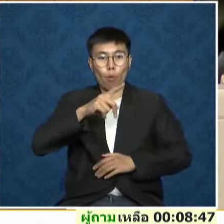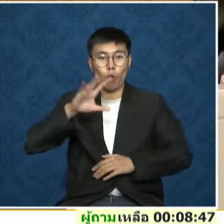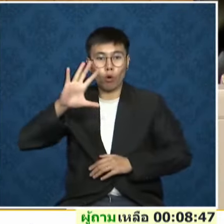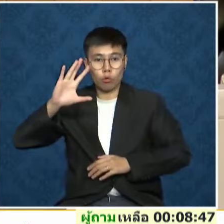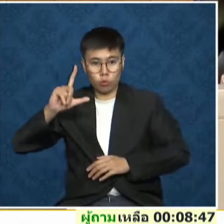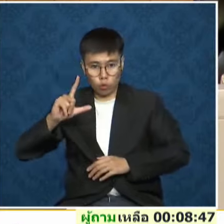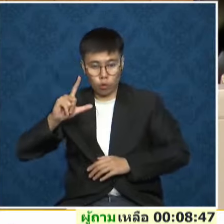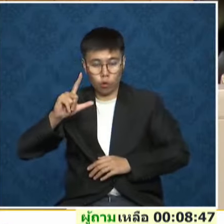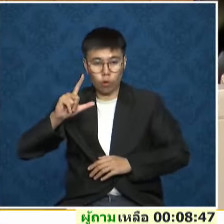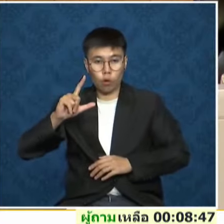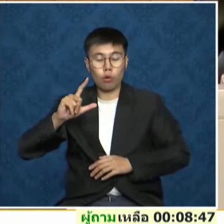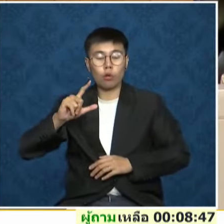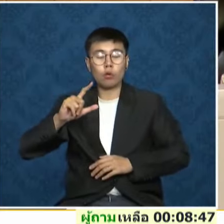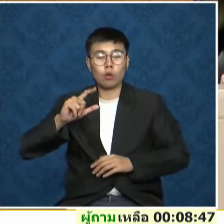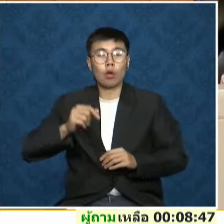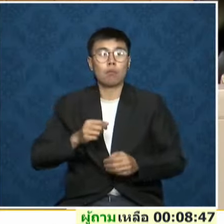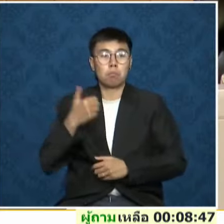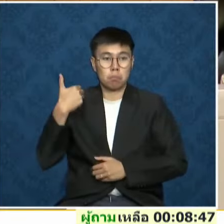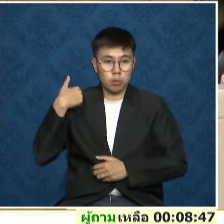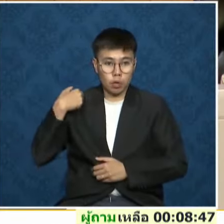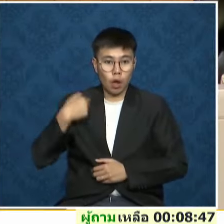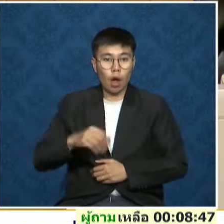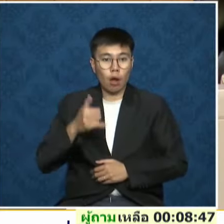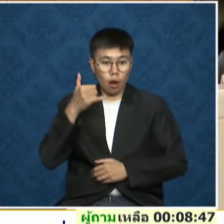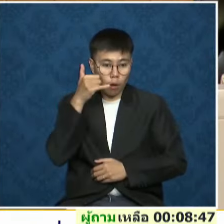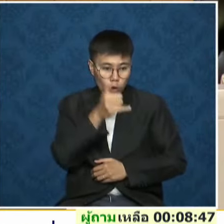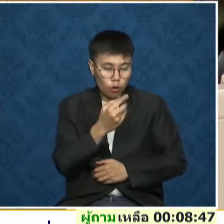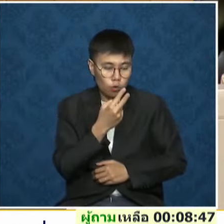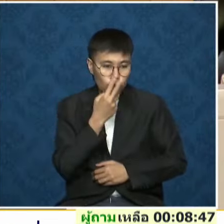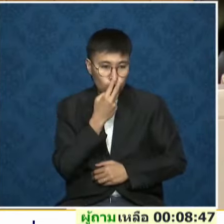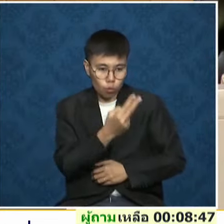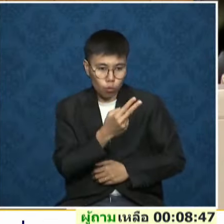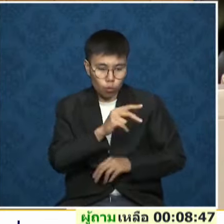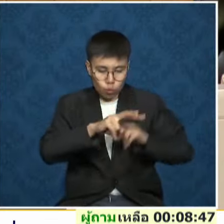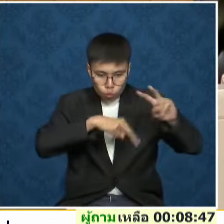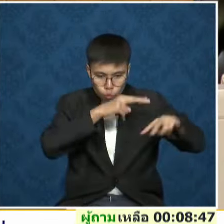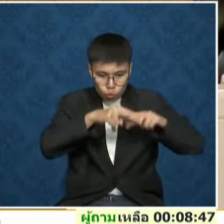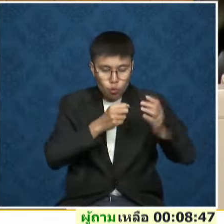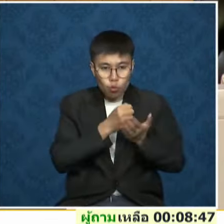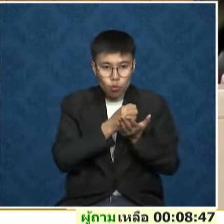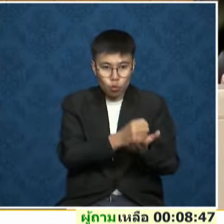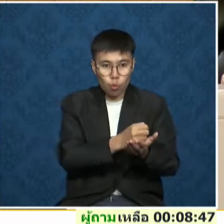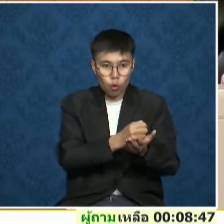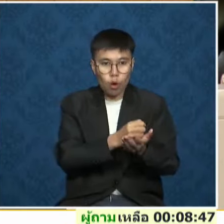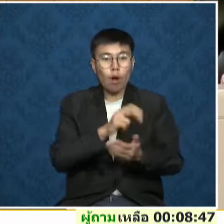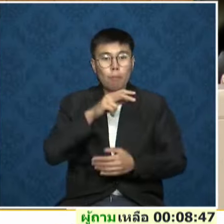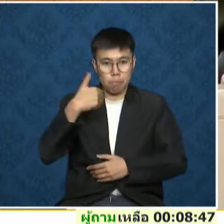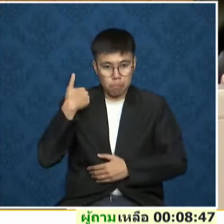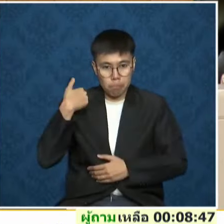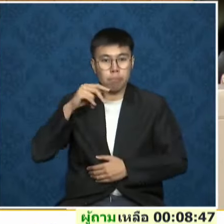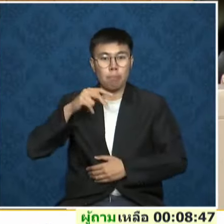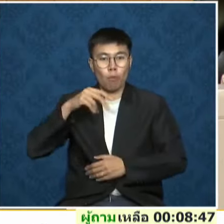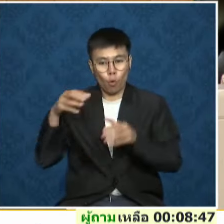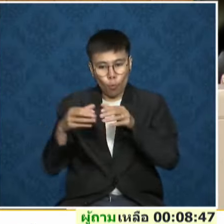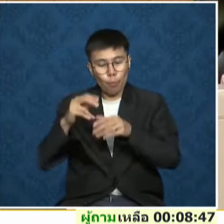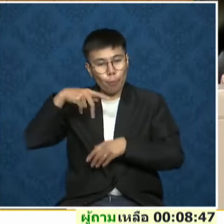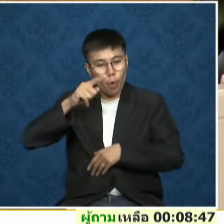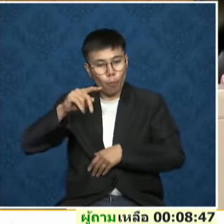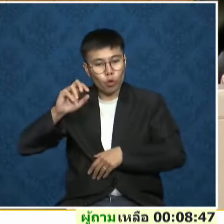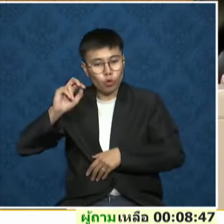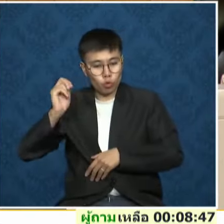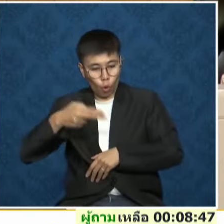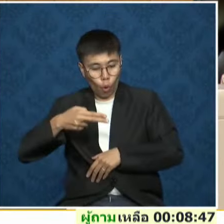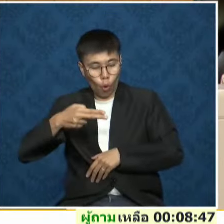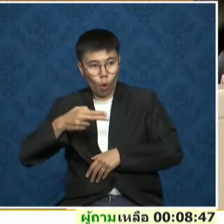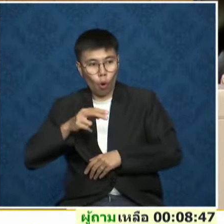ครับได้เข้าไปตรวจสอบให้ร่วมกับเราด้วยนะครับแล้วอีกทั้งปปท.ก็เข้ามาสังเกตการณ์ครับ